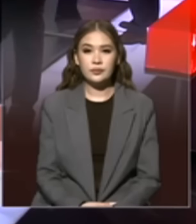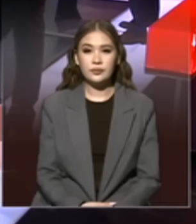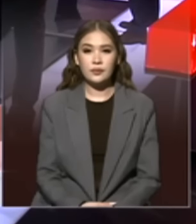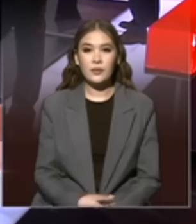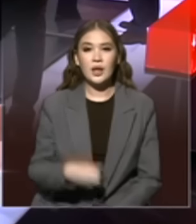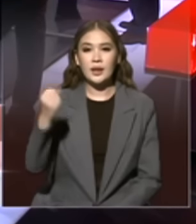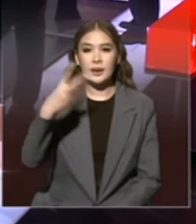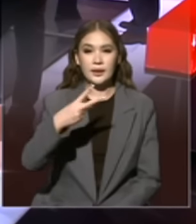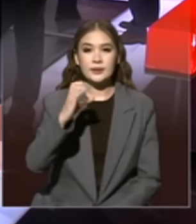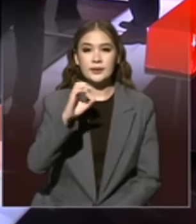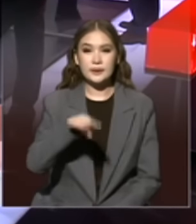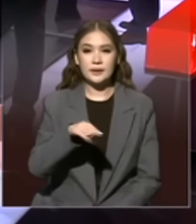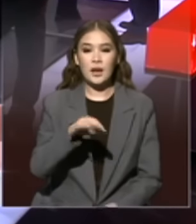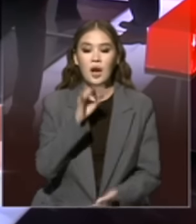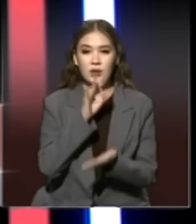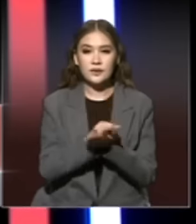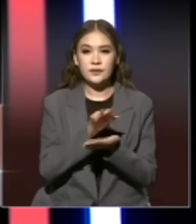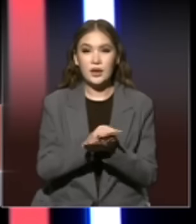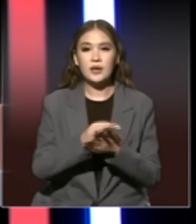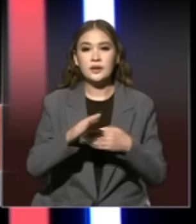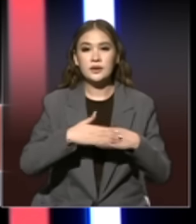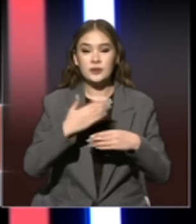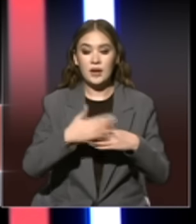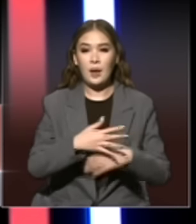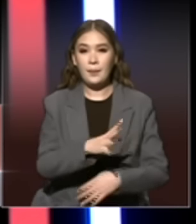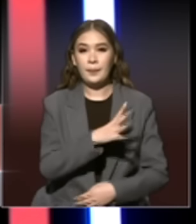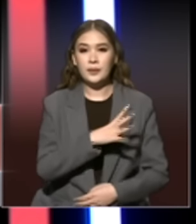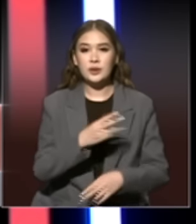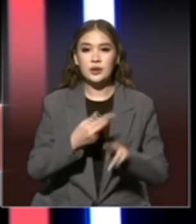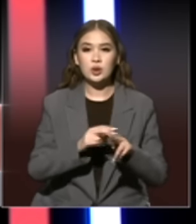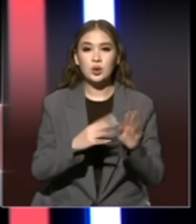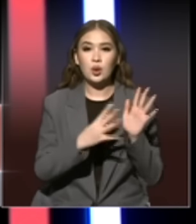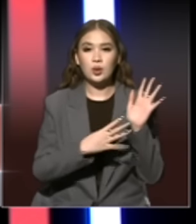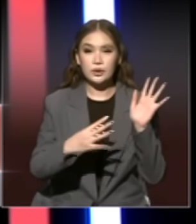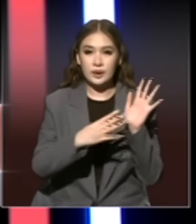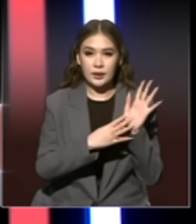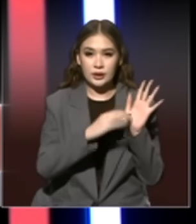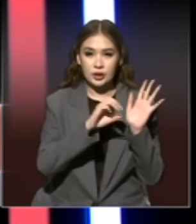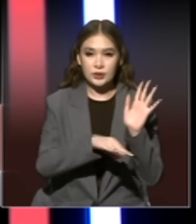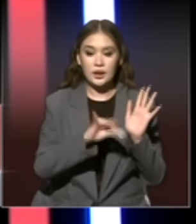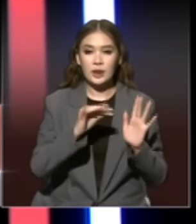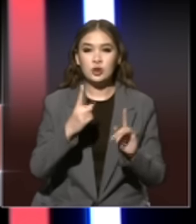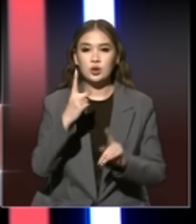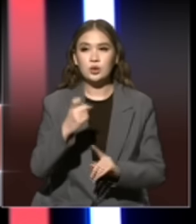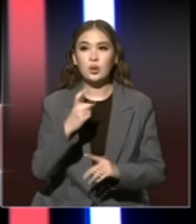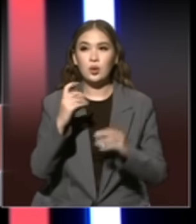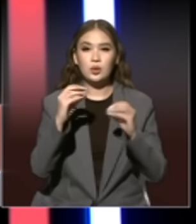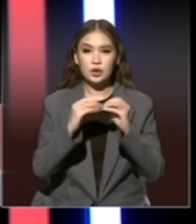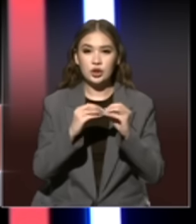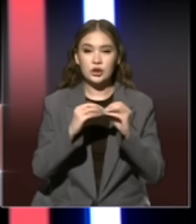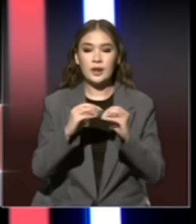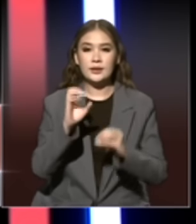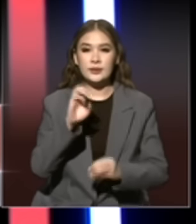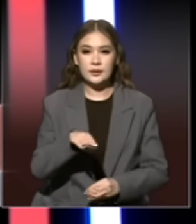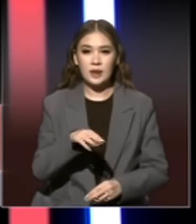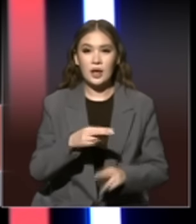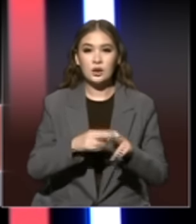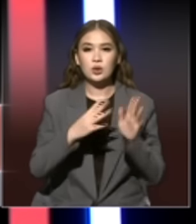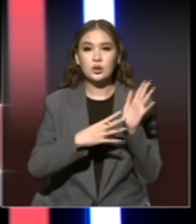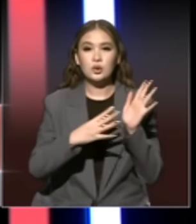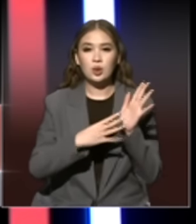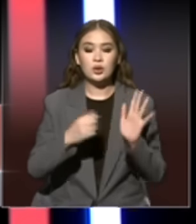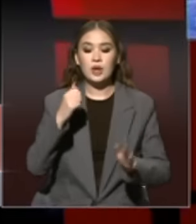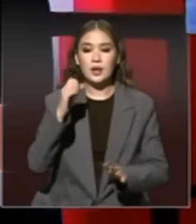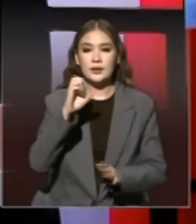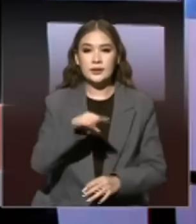Екі бап бойынша жауапкершілікке тартылып отыр бұл жерде. Біріншісі 99-шы бап, одан кейін 110-шы бап. 99-шы бапты оқып берейін.